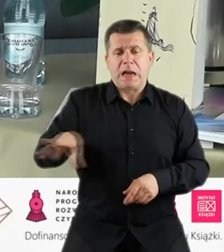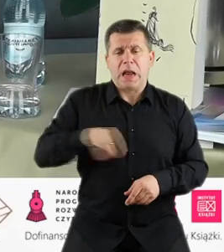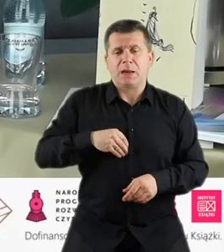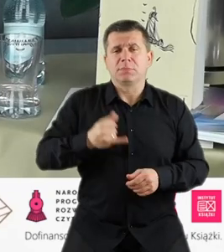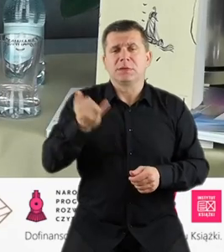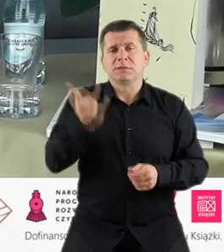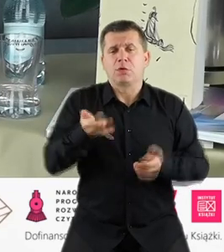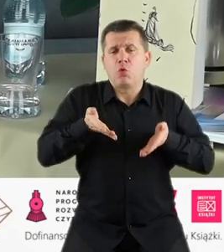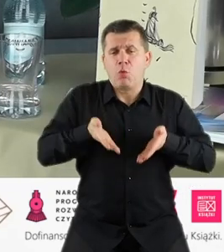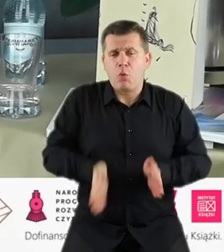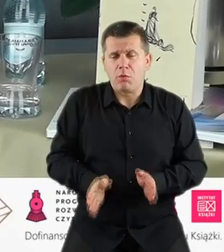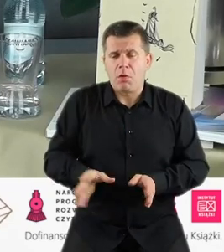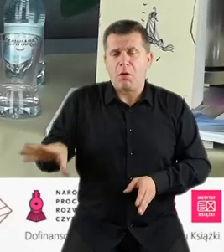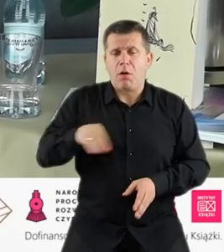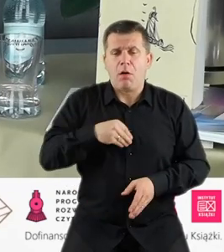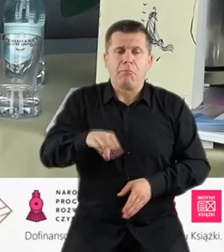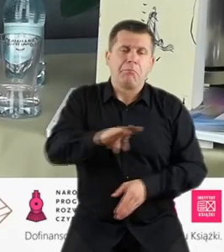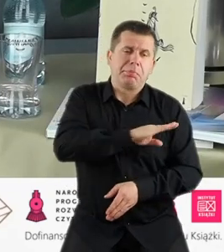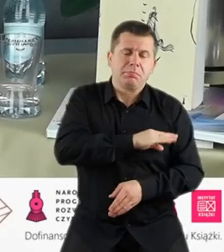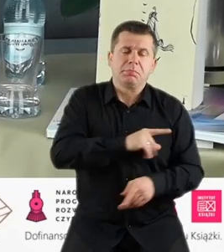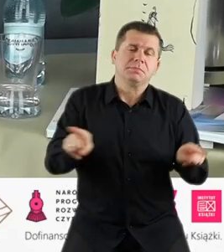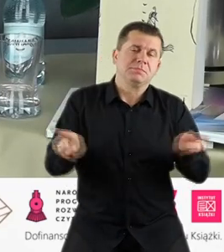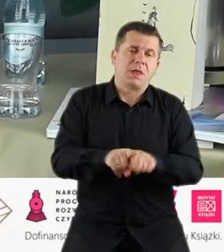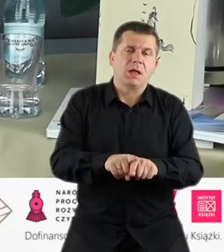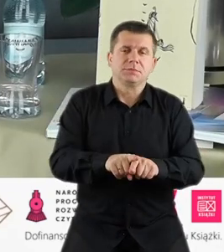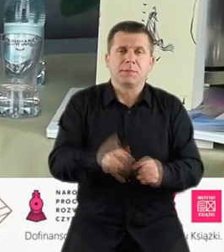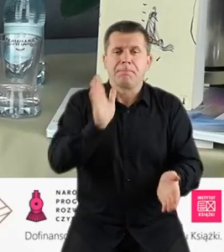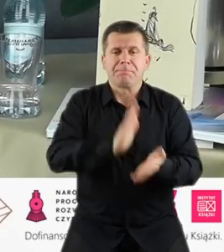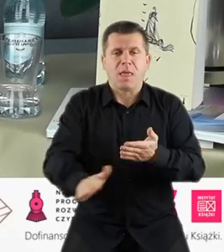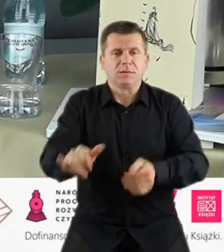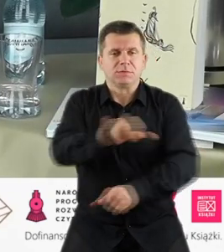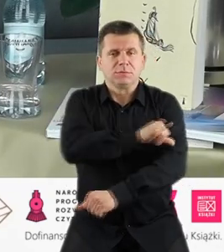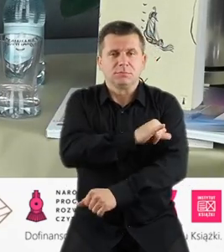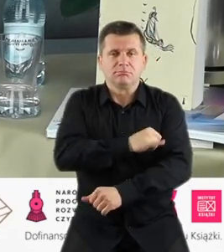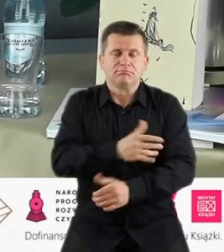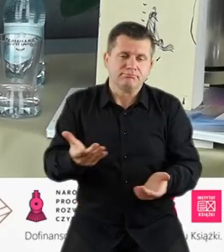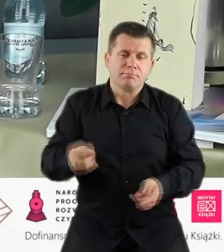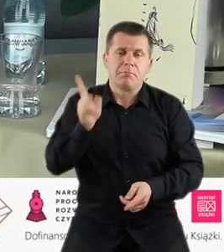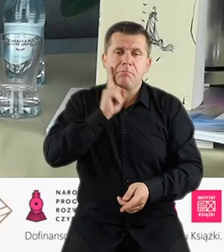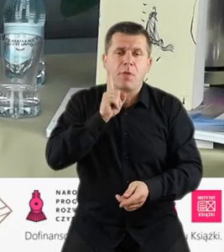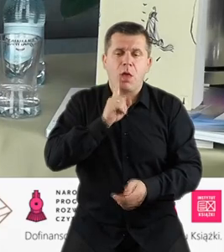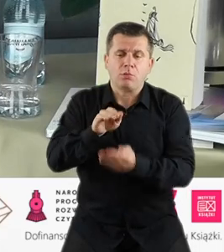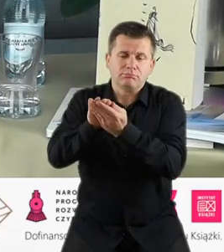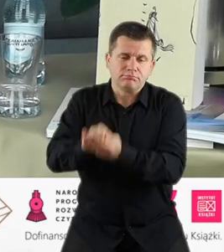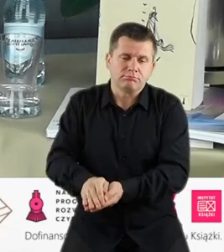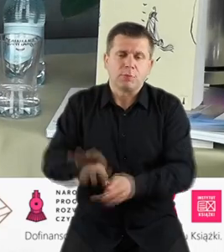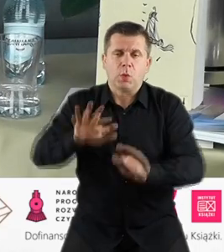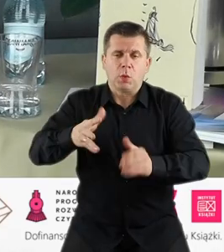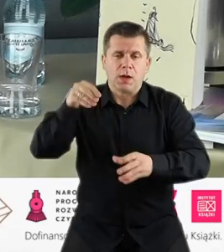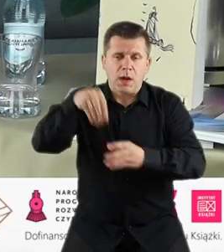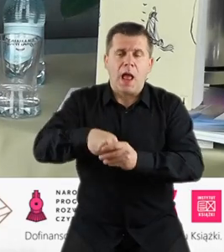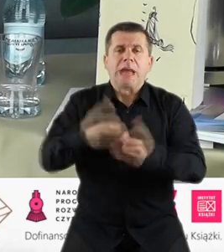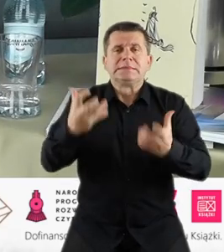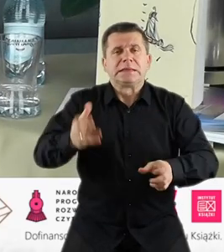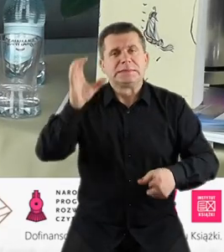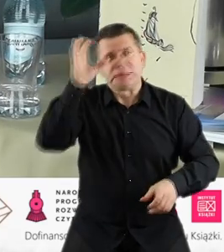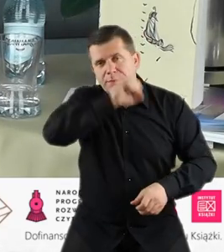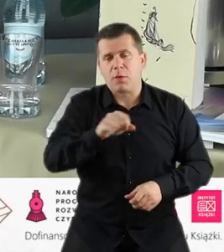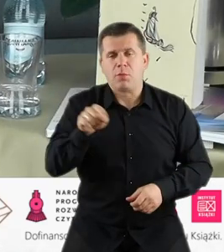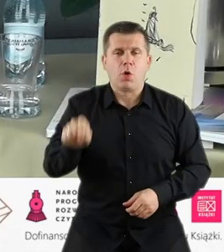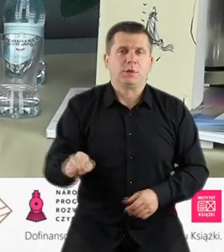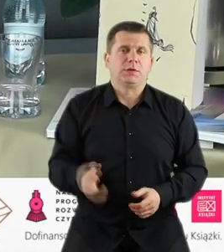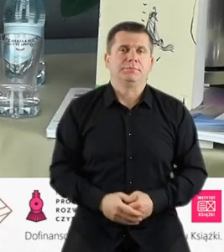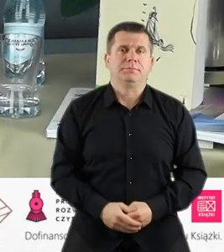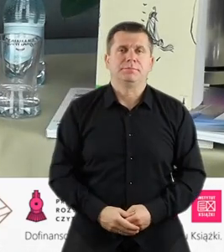z dzieckiem. Zdarzało się, że były chowane w grobowcu męża, tak? Który chciał o tym zapomnieć. No